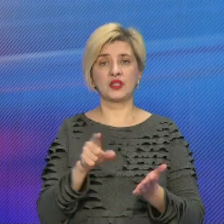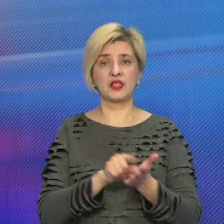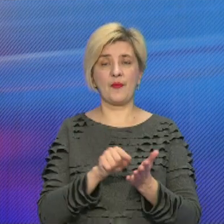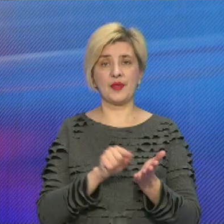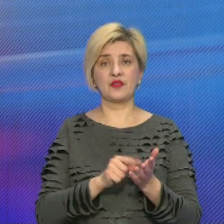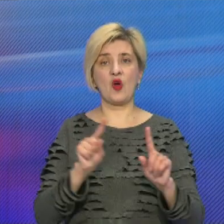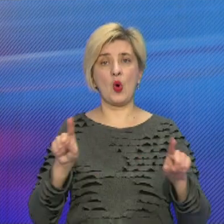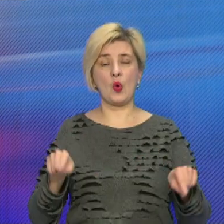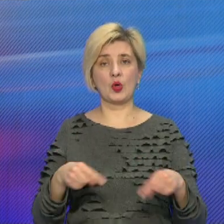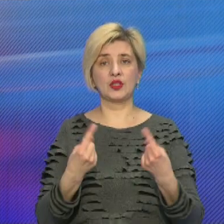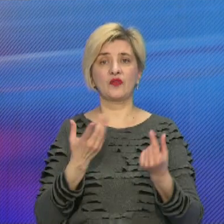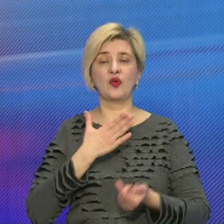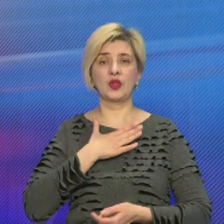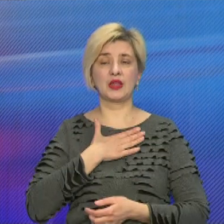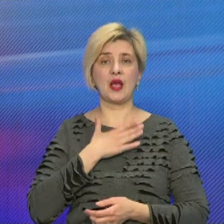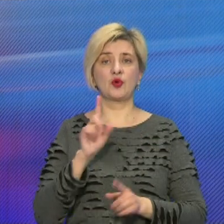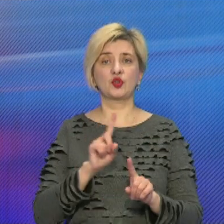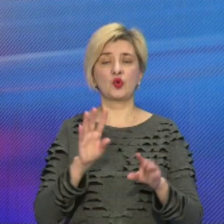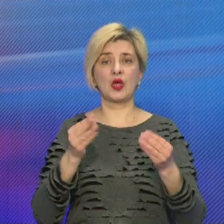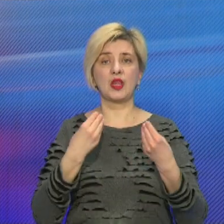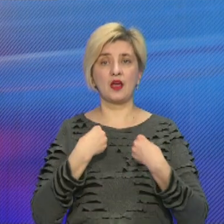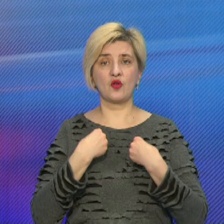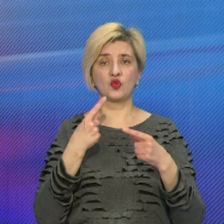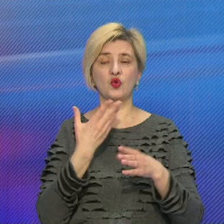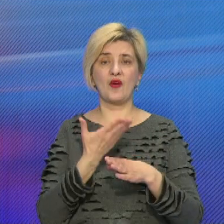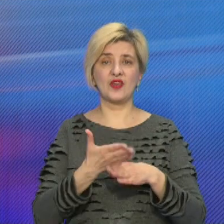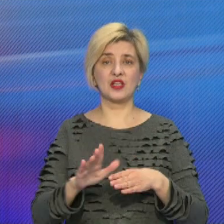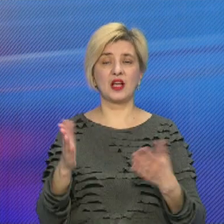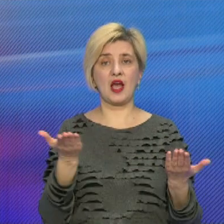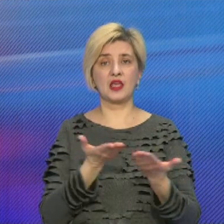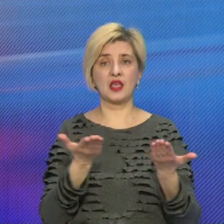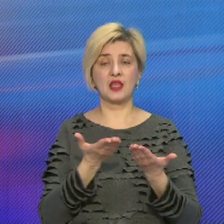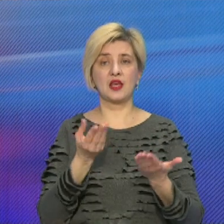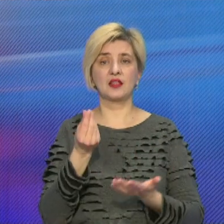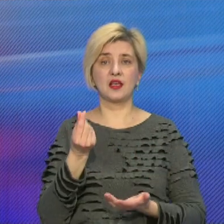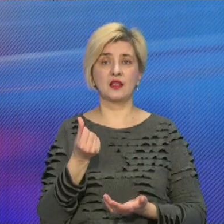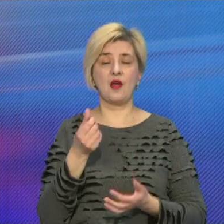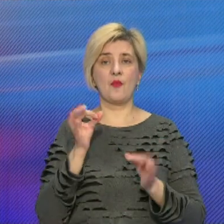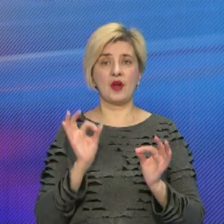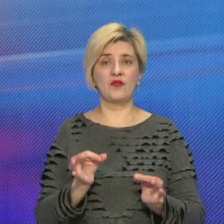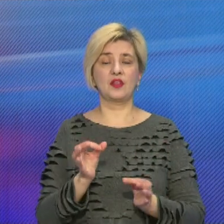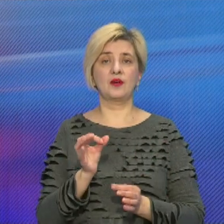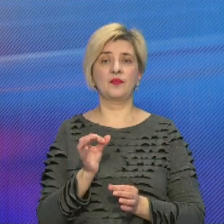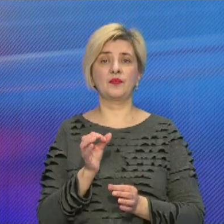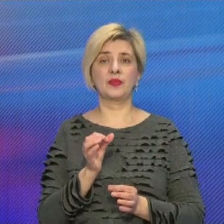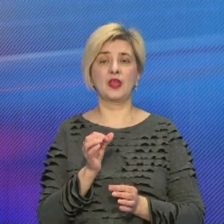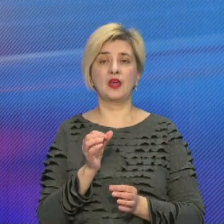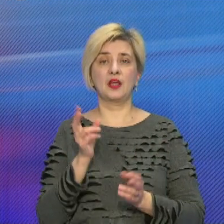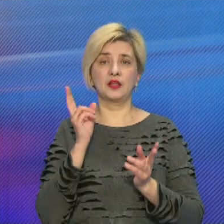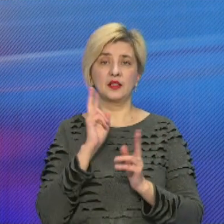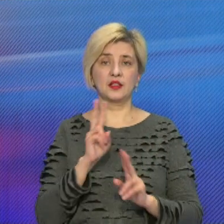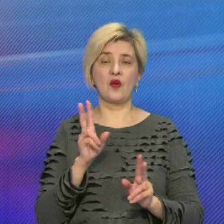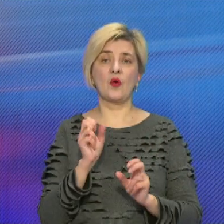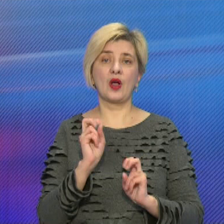пенсионеров организовывают нам, что-то дают, что-то выделяют, какие-то там деньги, правда же? Ну, не знаю,